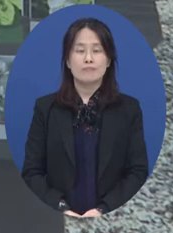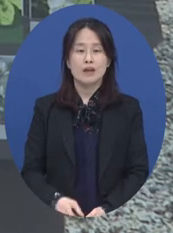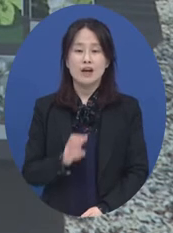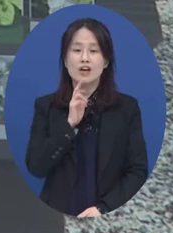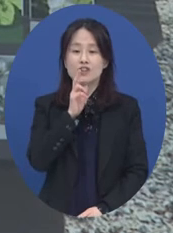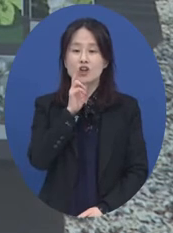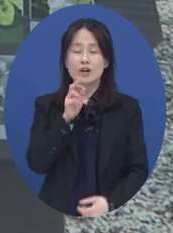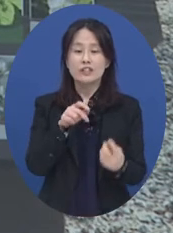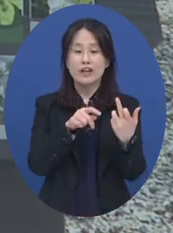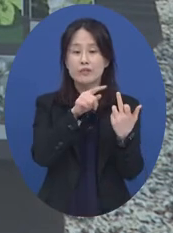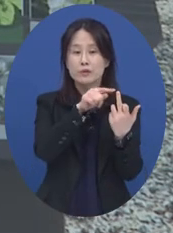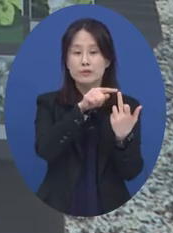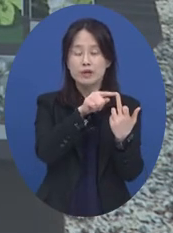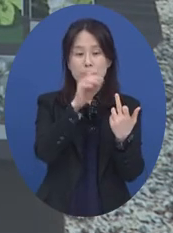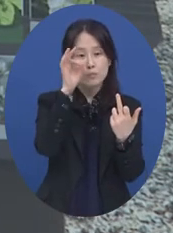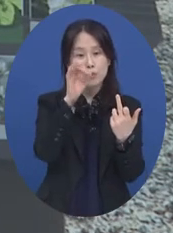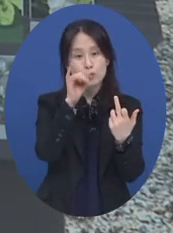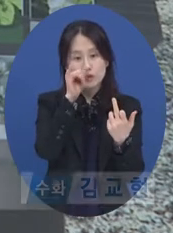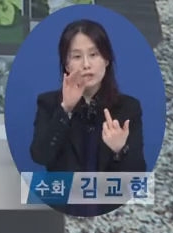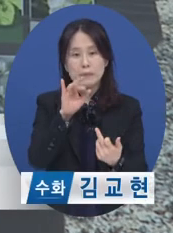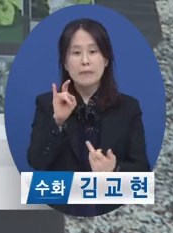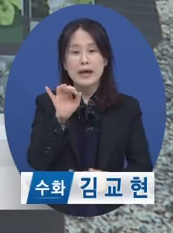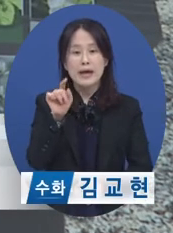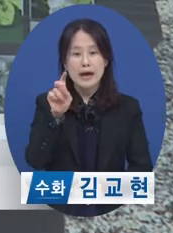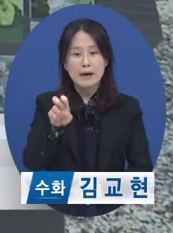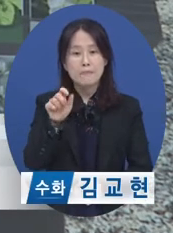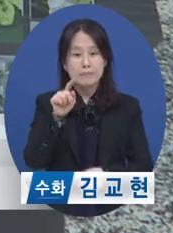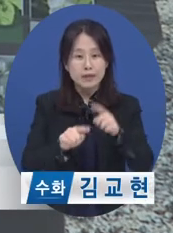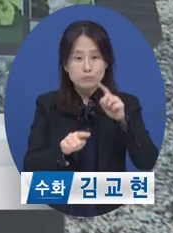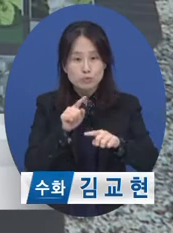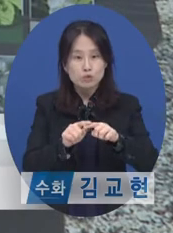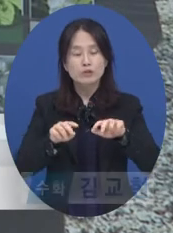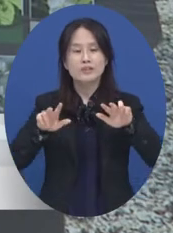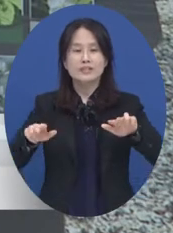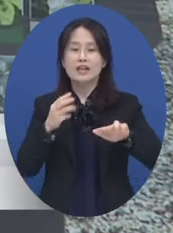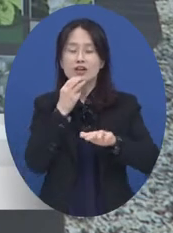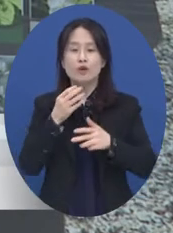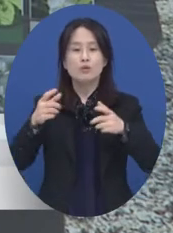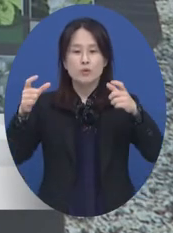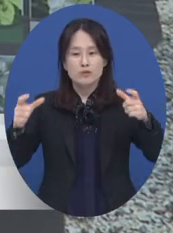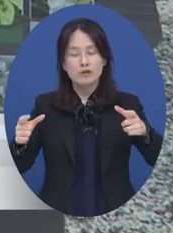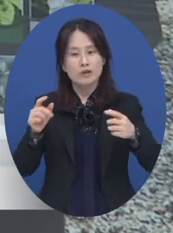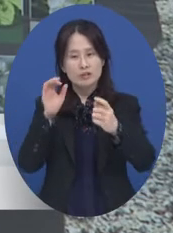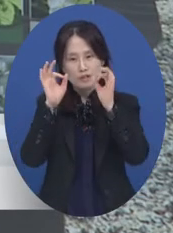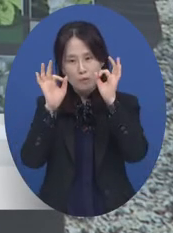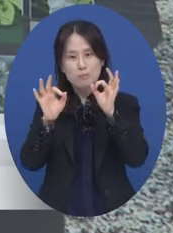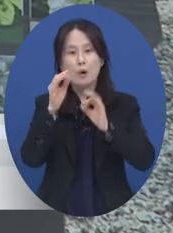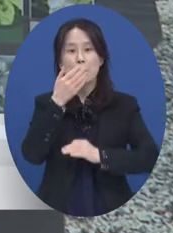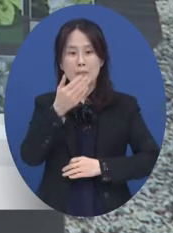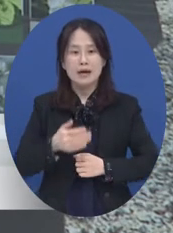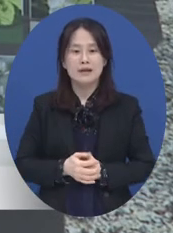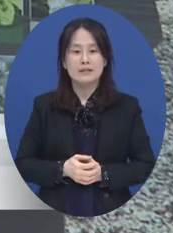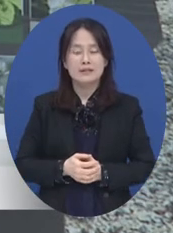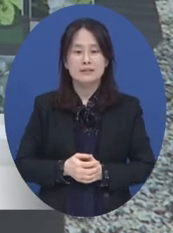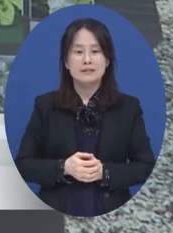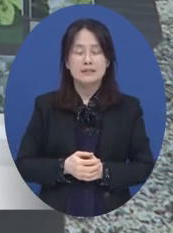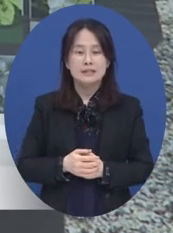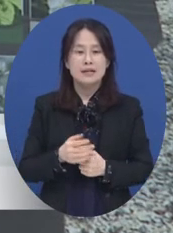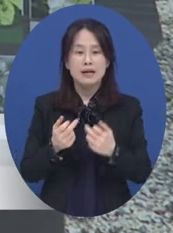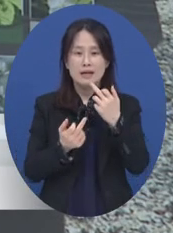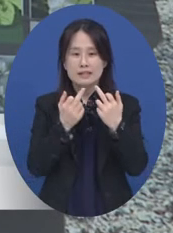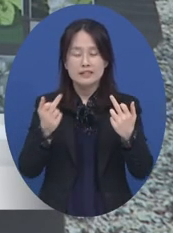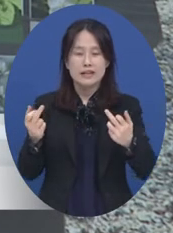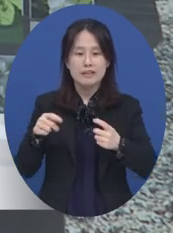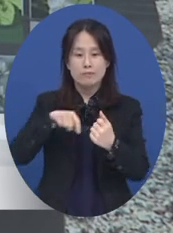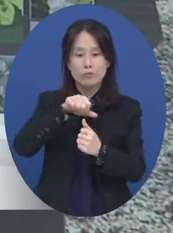설악산 정상 에서만 볼 수 있던 배 암 나무를 이젠 경기 지역에서도 만나볼 수 있게 되었습니다 경기도 산림 환경 연구소